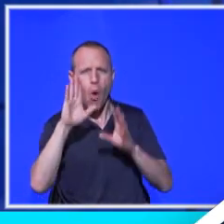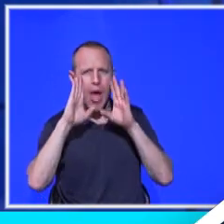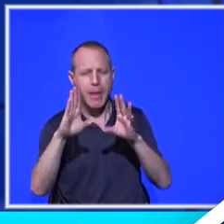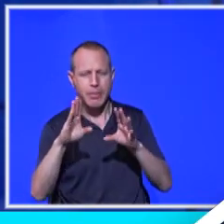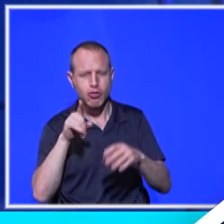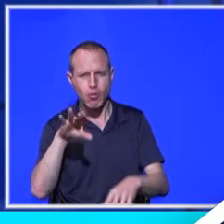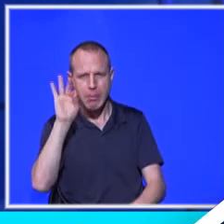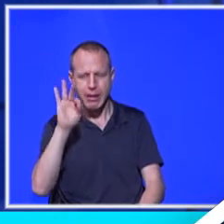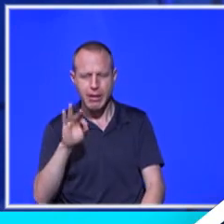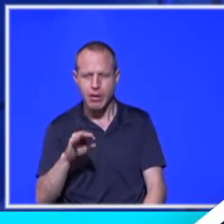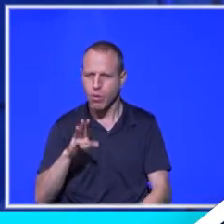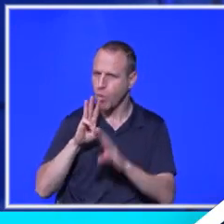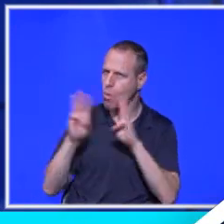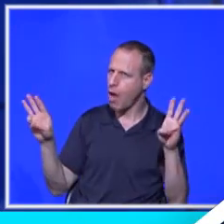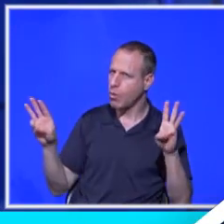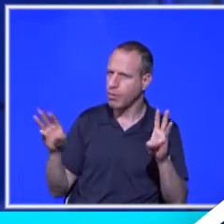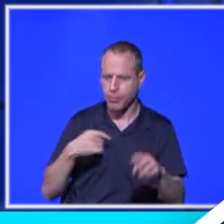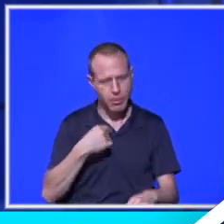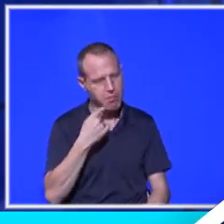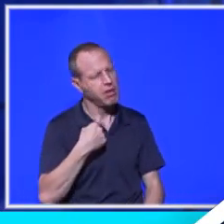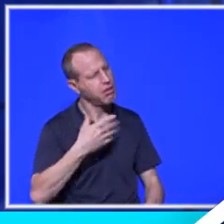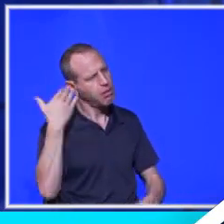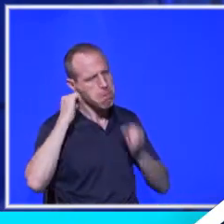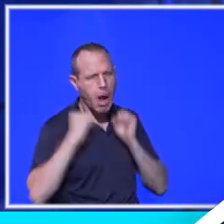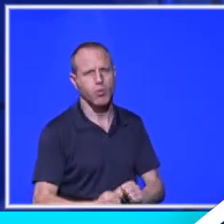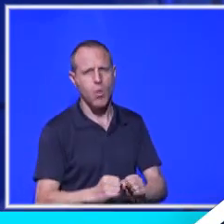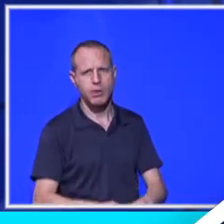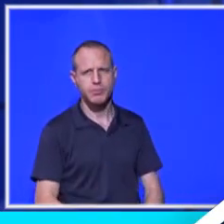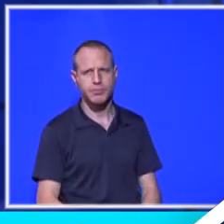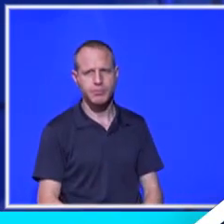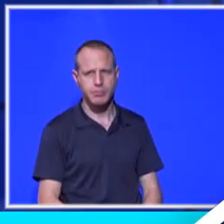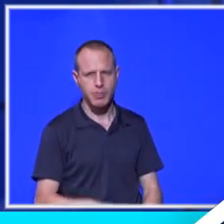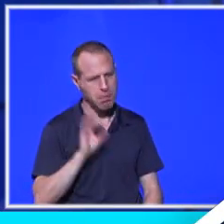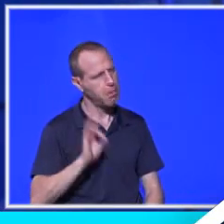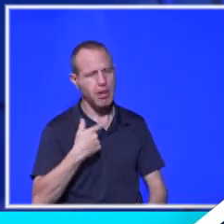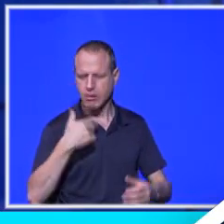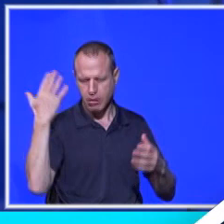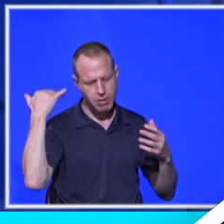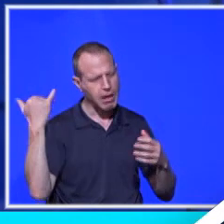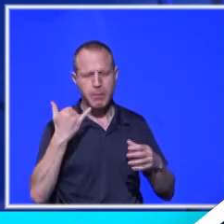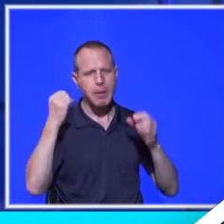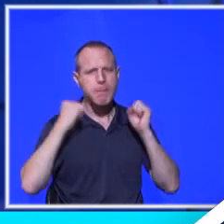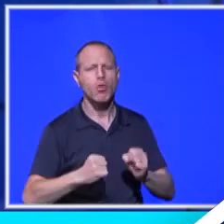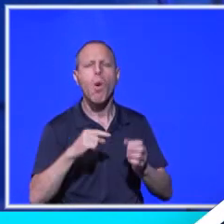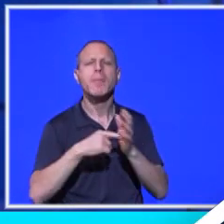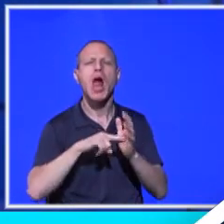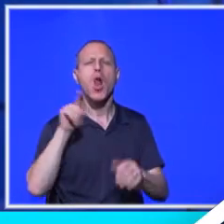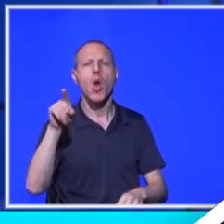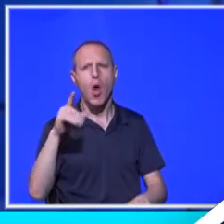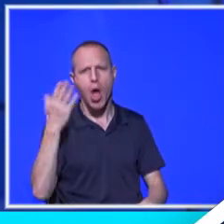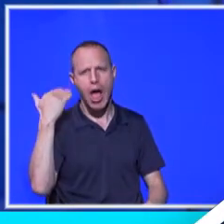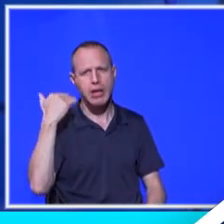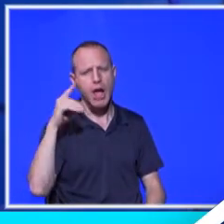כאילו, אתה יודעת. אמרתי לו, לא היה לי אף פעם ספק. ובאמת, לא היה לי אף פעם ספק. הגיע לו,